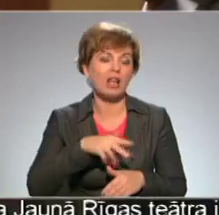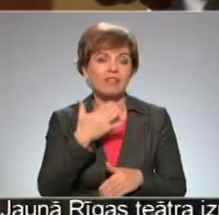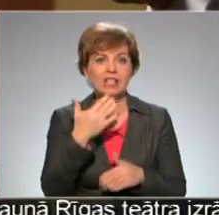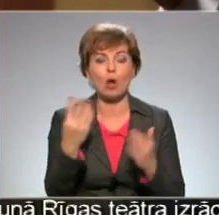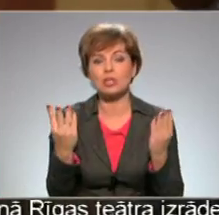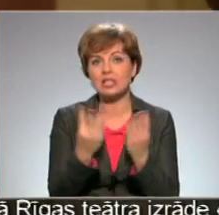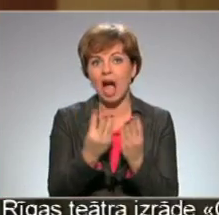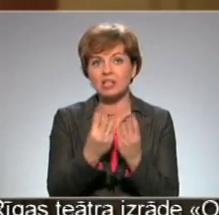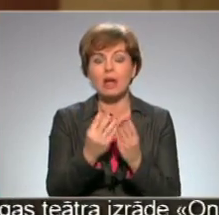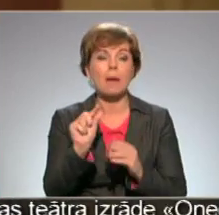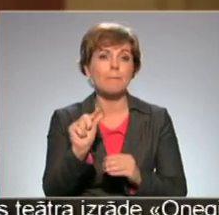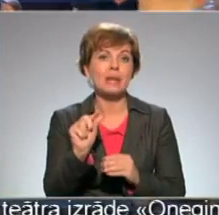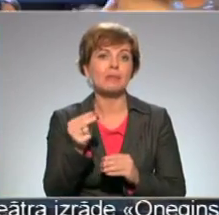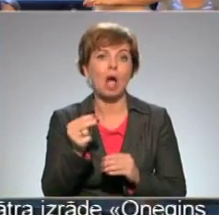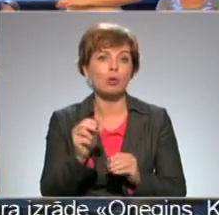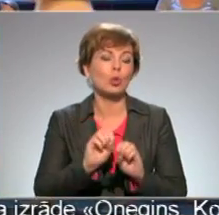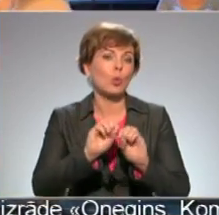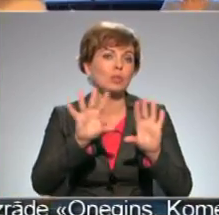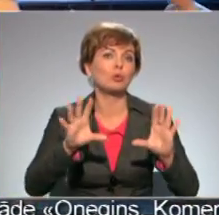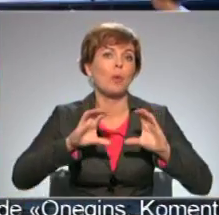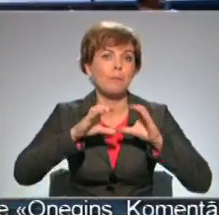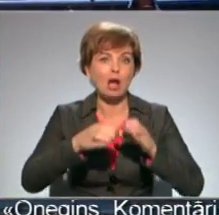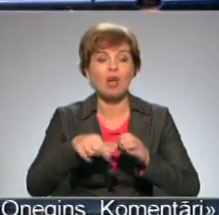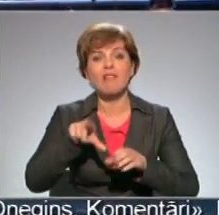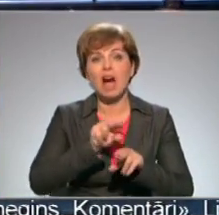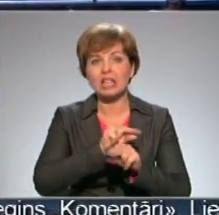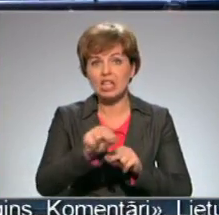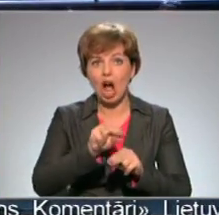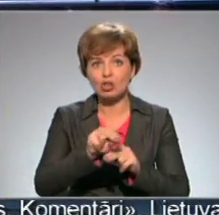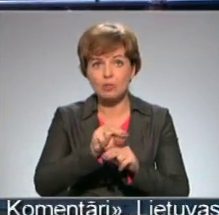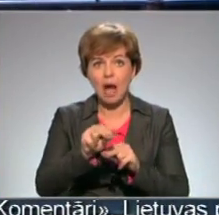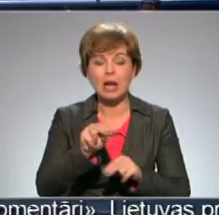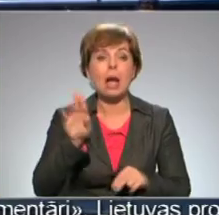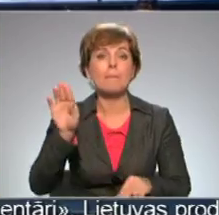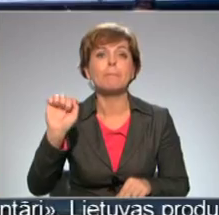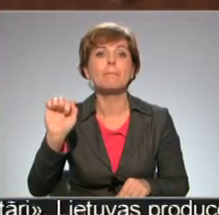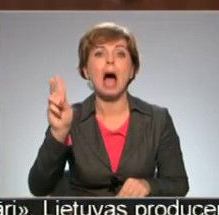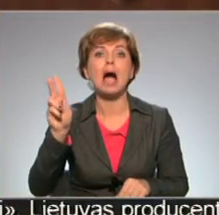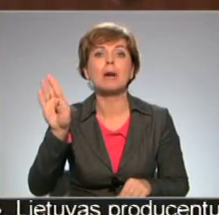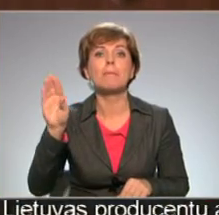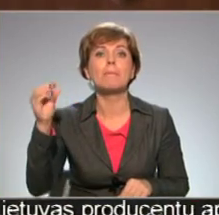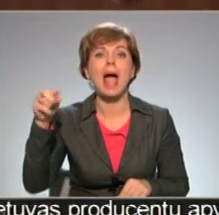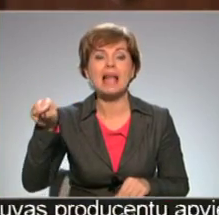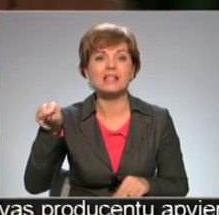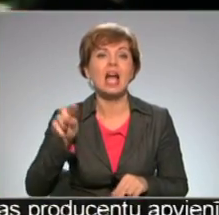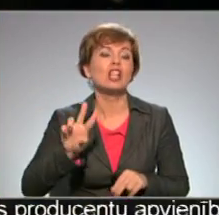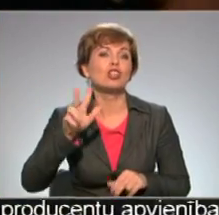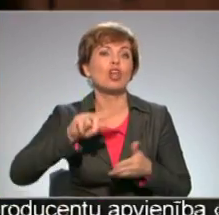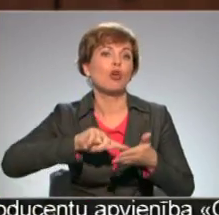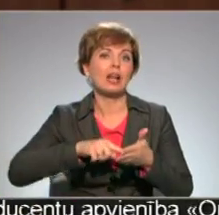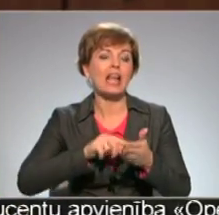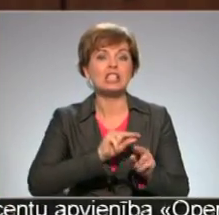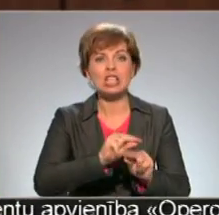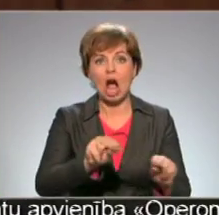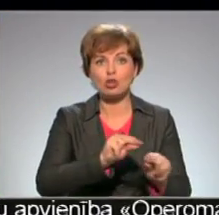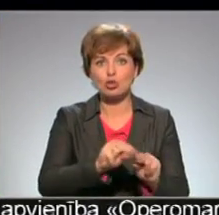skatuves minimāliem līdzekļiem uzburtu pasaulē visvairāk iestudēto Šekspīra drāmu Magbets. To viņš iestudēja jau trešo reizi. Lūgu